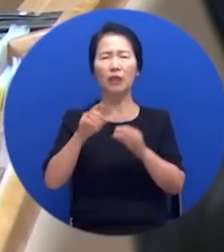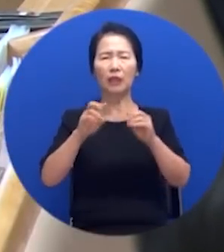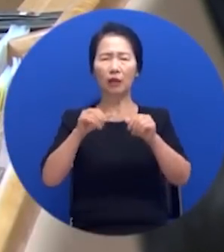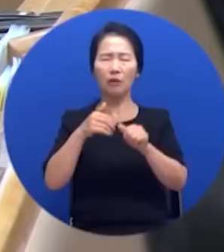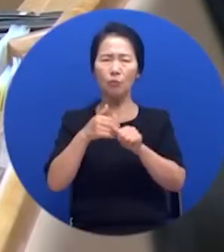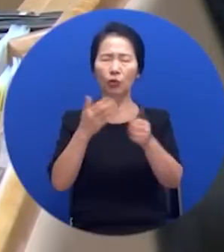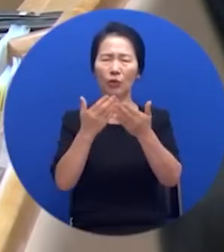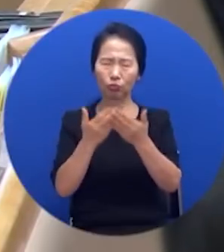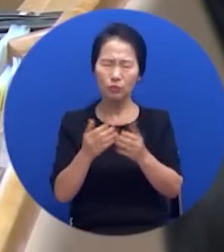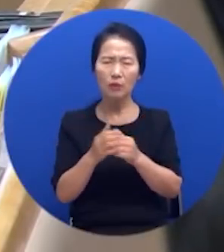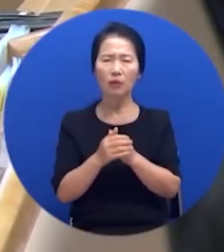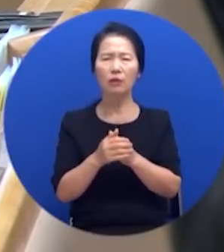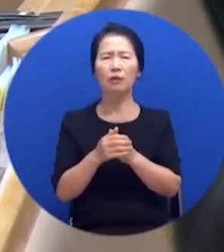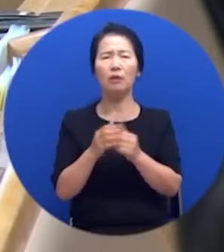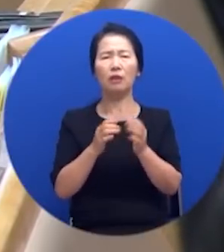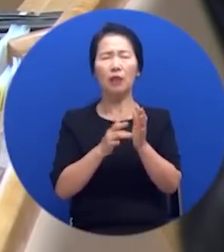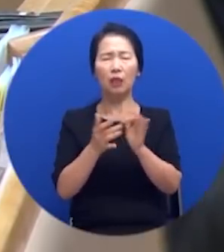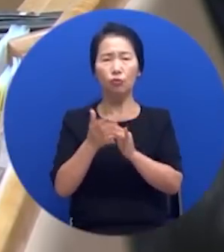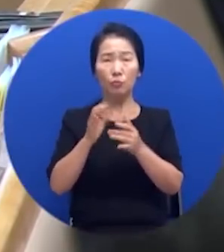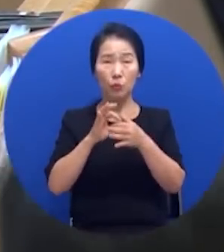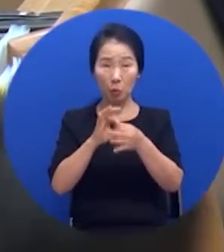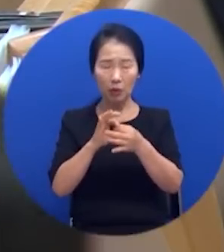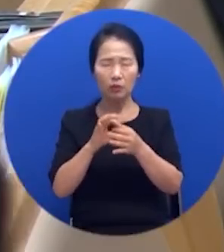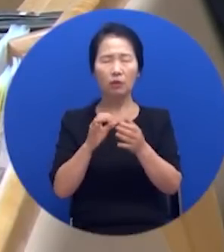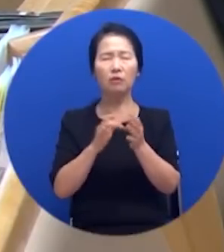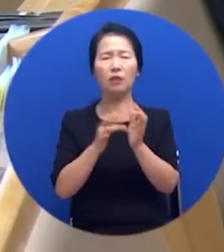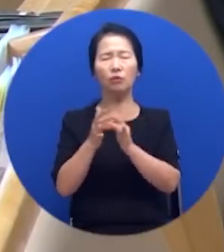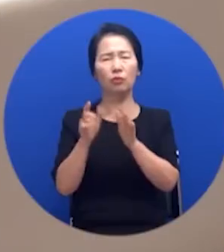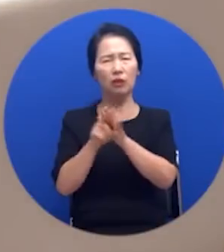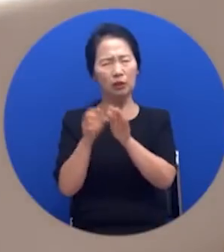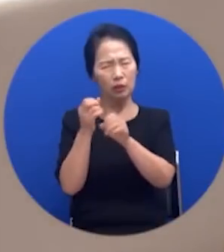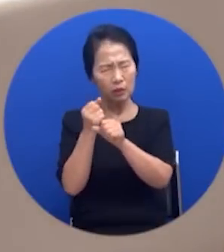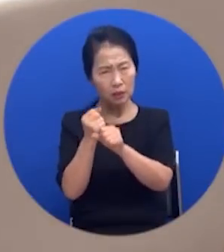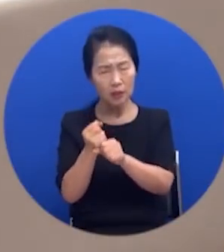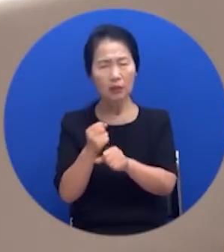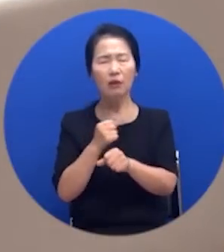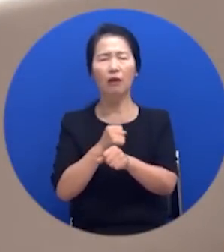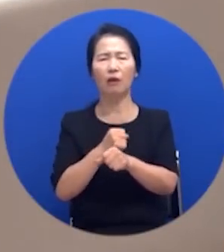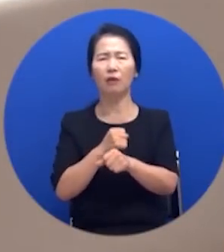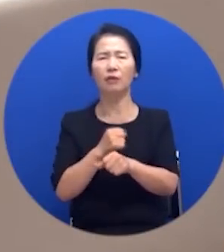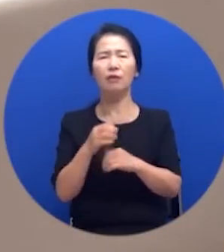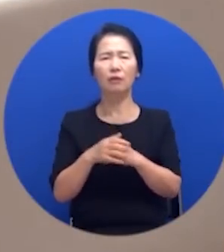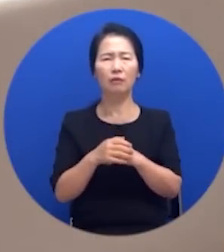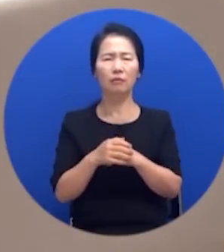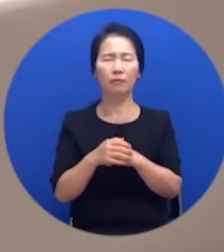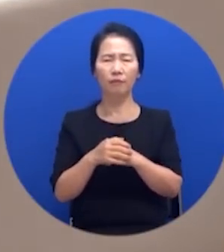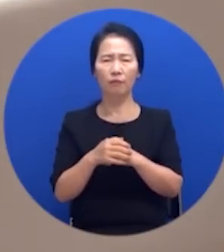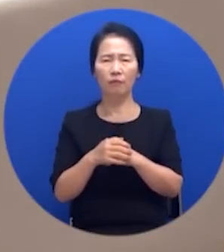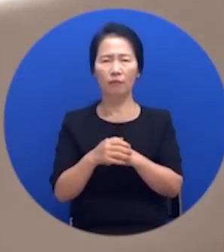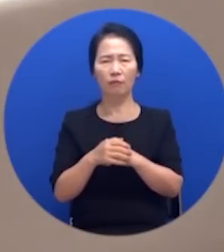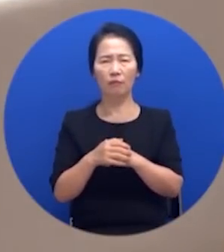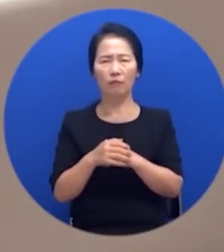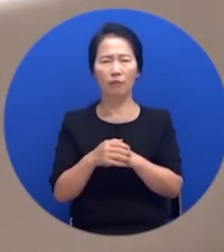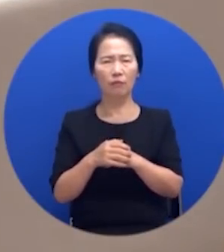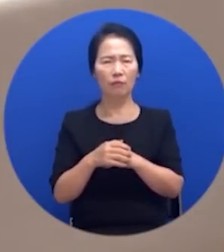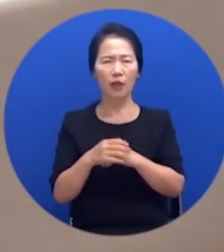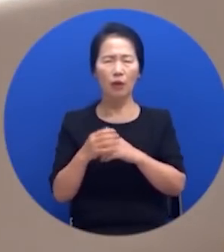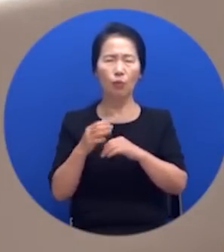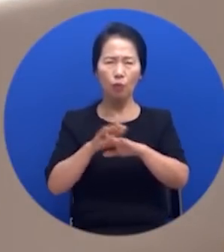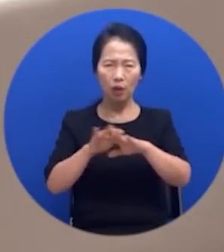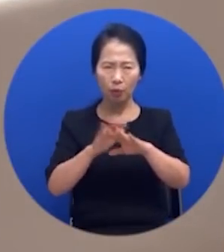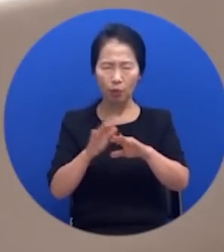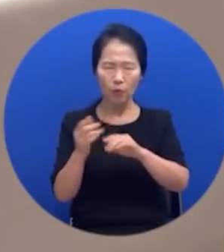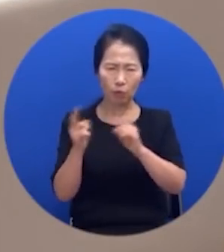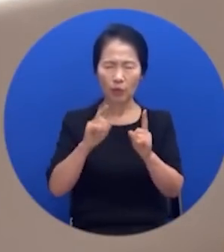예수님을 통해서 예수님을 의지하지 않는 자는 그 누구도 잘도 모르고 당연히 화평도 모릅니다. 모든 인생은